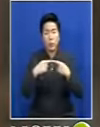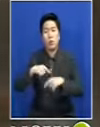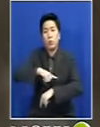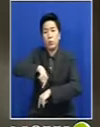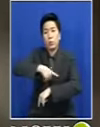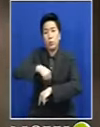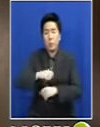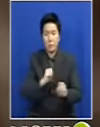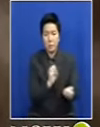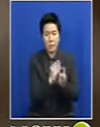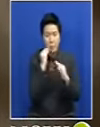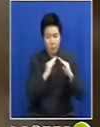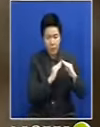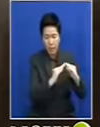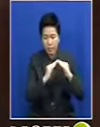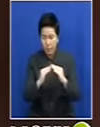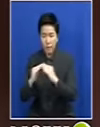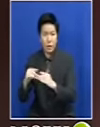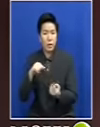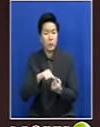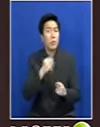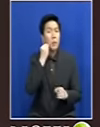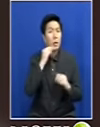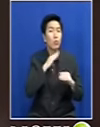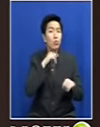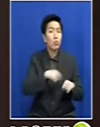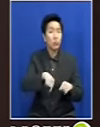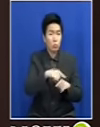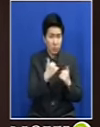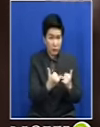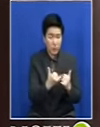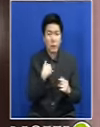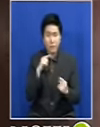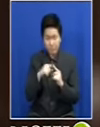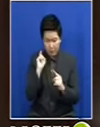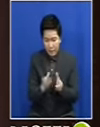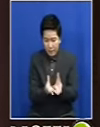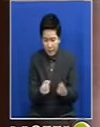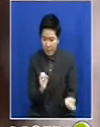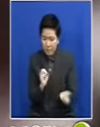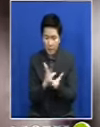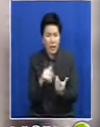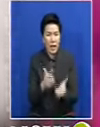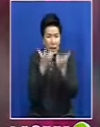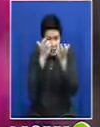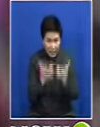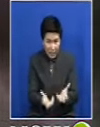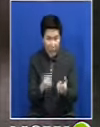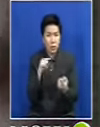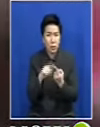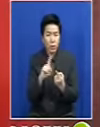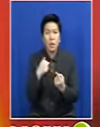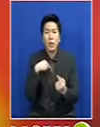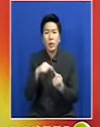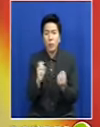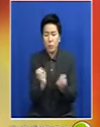ทำให้เกิดความเสียหายต่อบ้านเรือนในหมู่บ้านเหลียงเหอในเมืองเจาทงซึ่งเป็นหนึ่งในพื้นที่ได้รับความเสียหายหนักที่สุดนะครับหลังจากต้